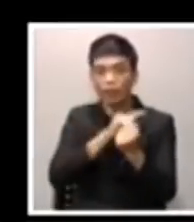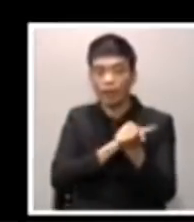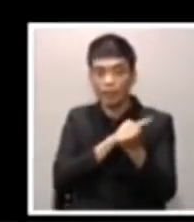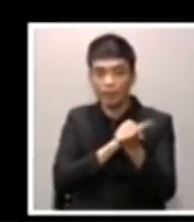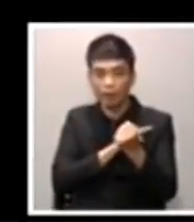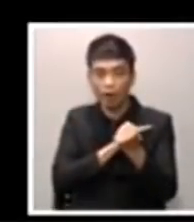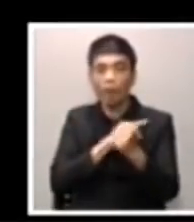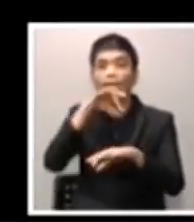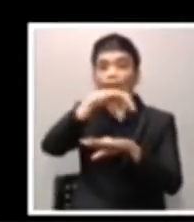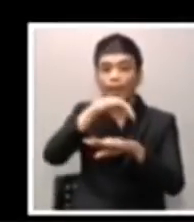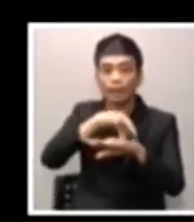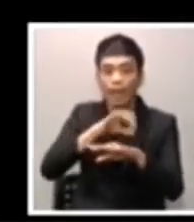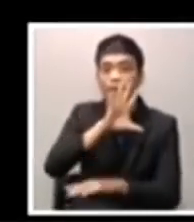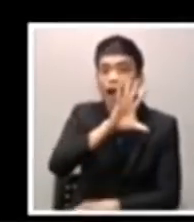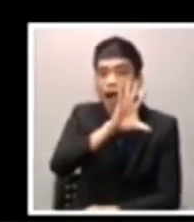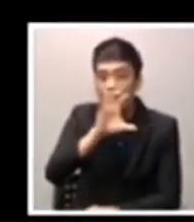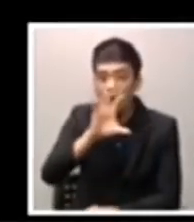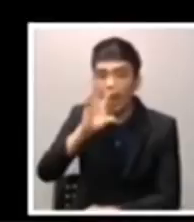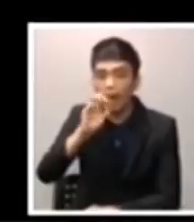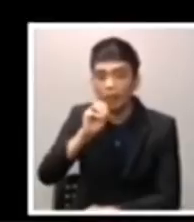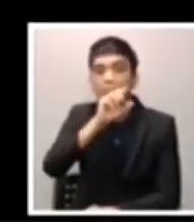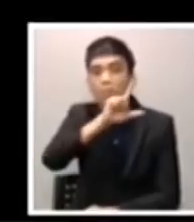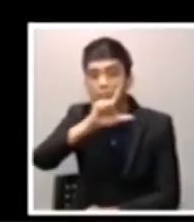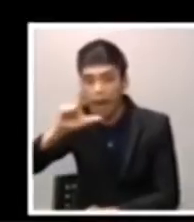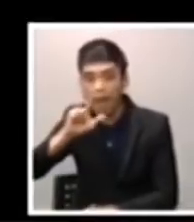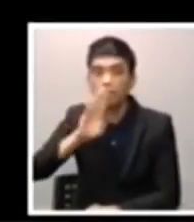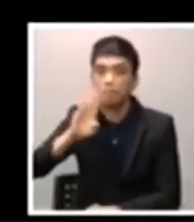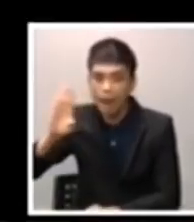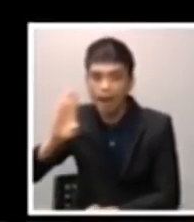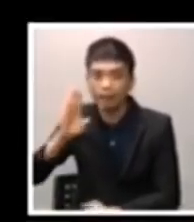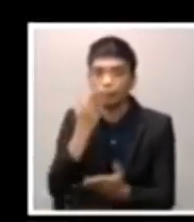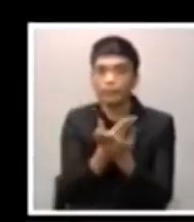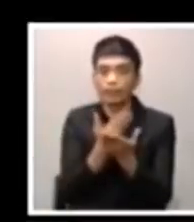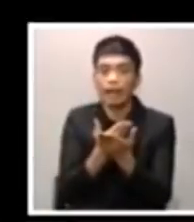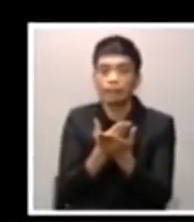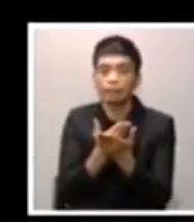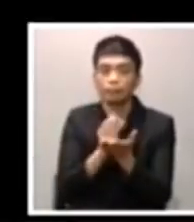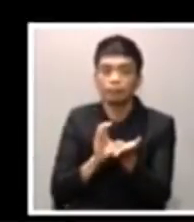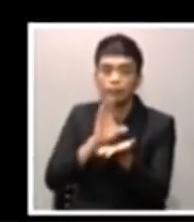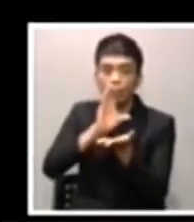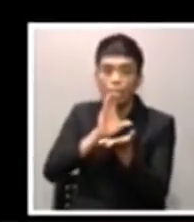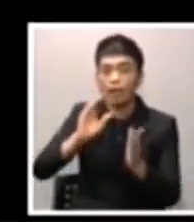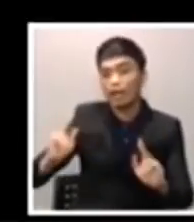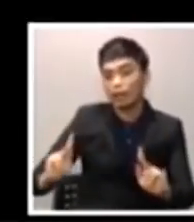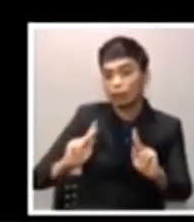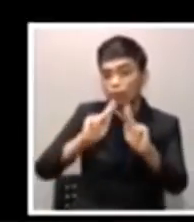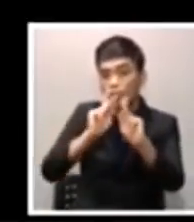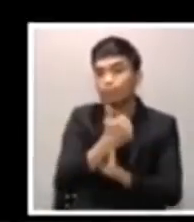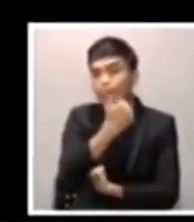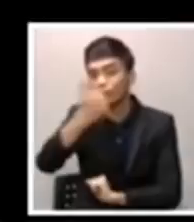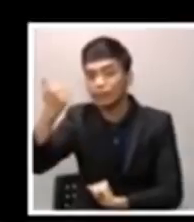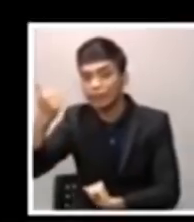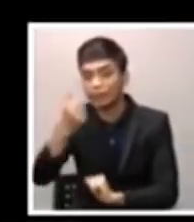ด550ล้านบาทครับในกระดาษที่กระทรวงอื่น